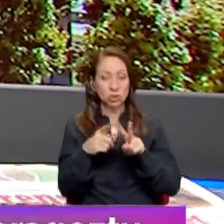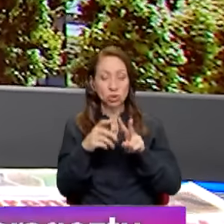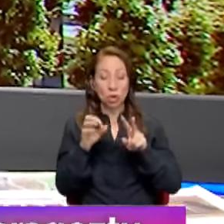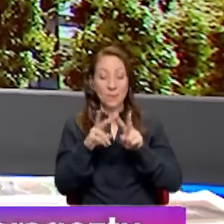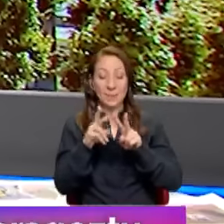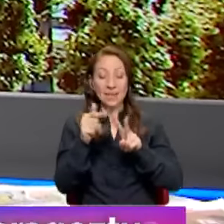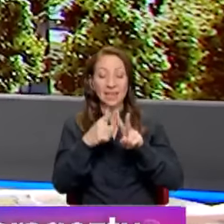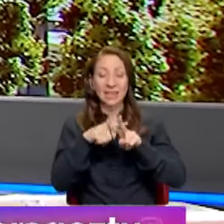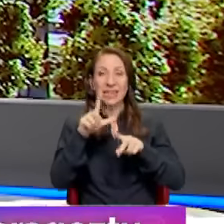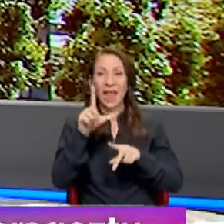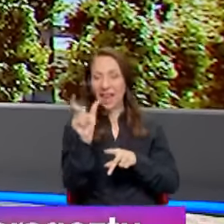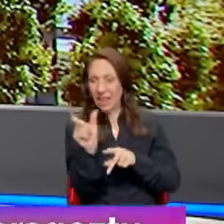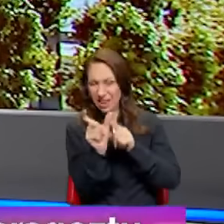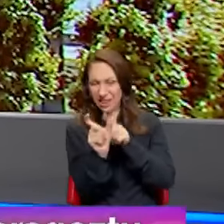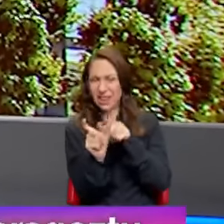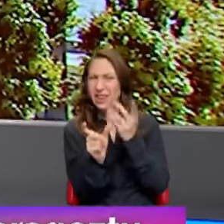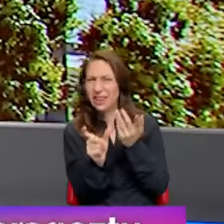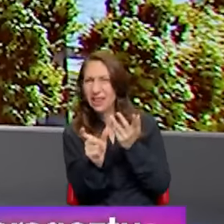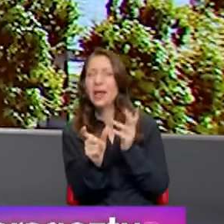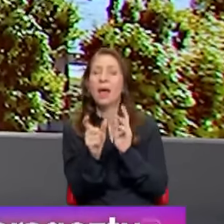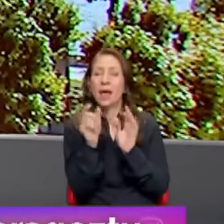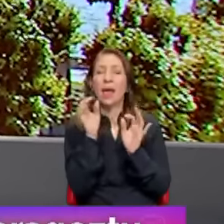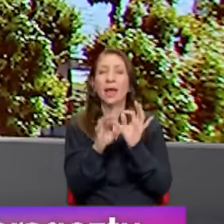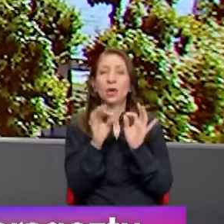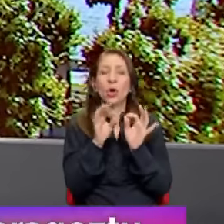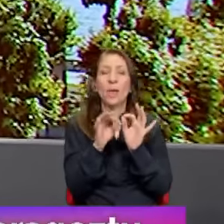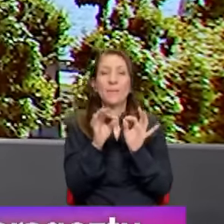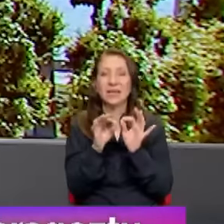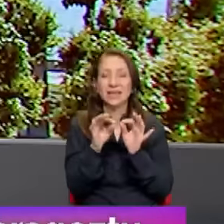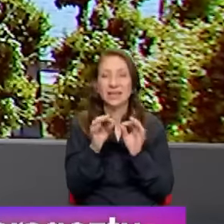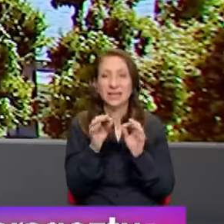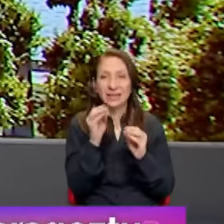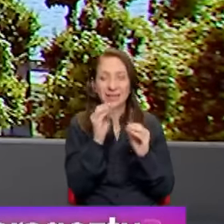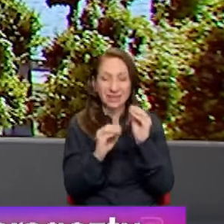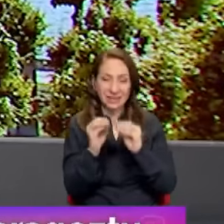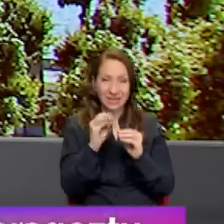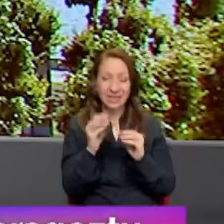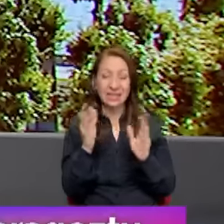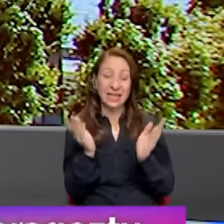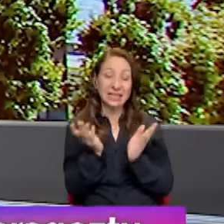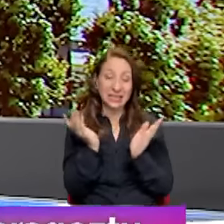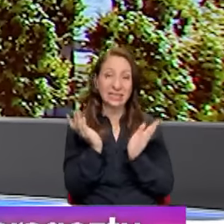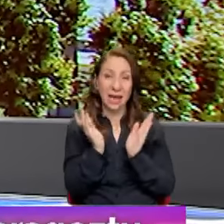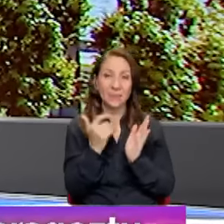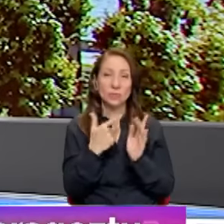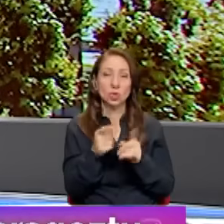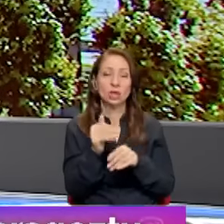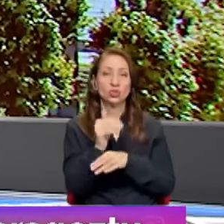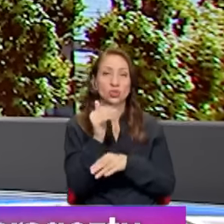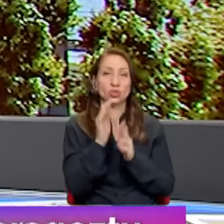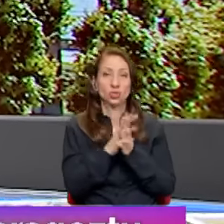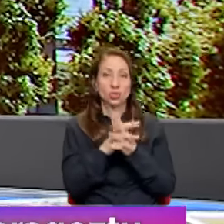olarak artık neyse e ekonomik bir enstrüman Hani öyle de tabir ediliyor Neyse biz bunu Yaşıyoruz